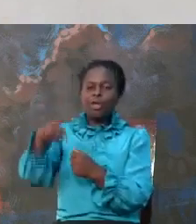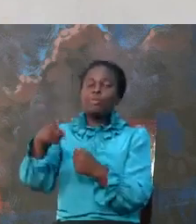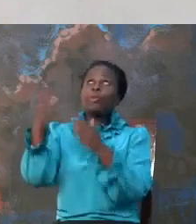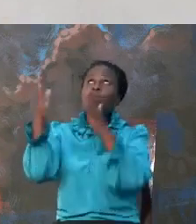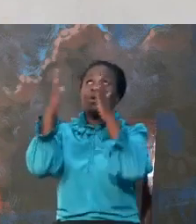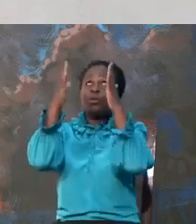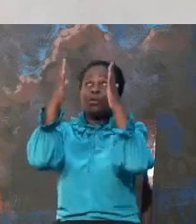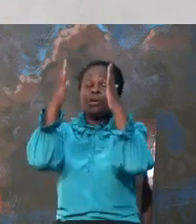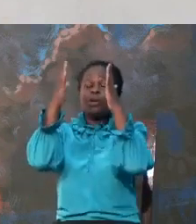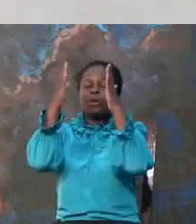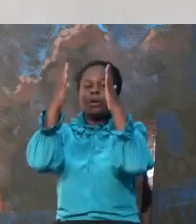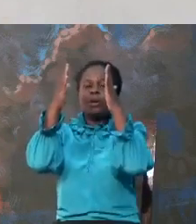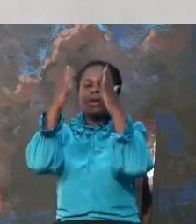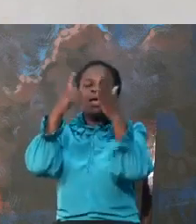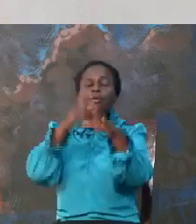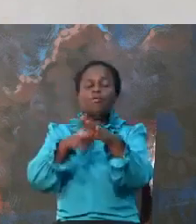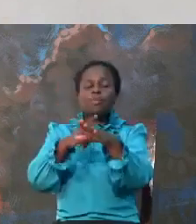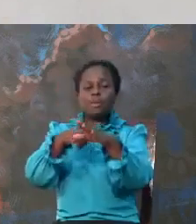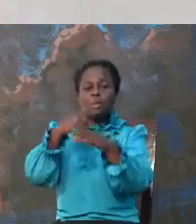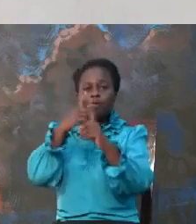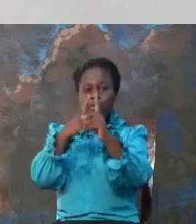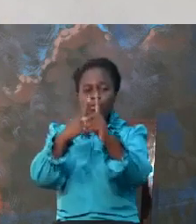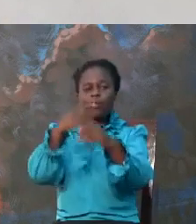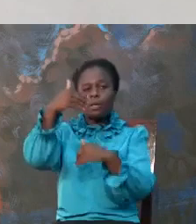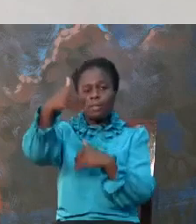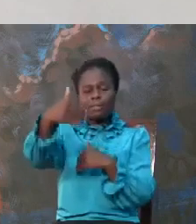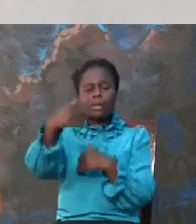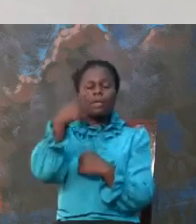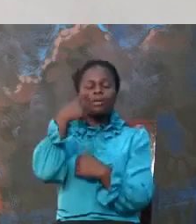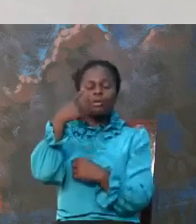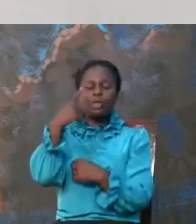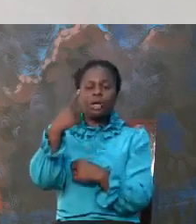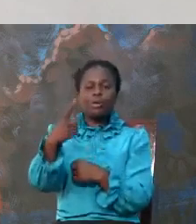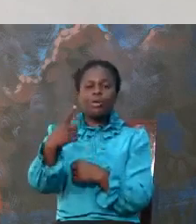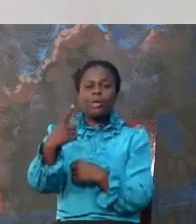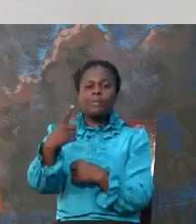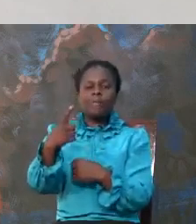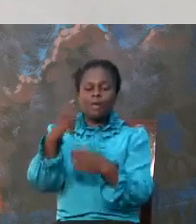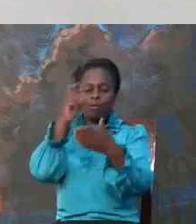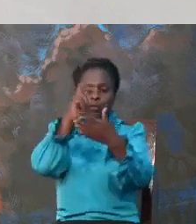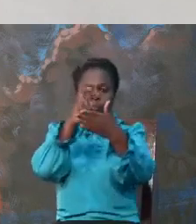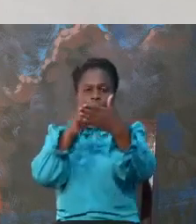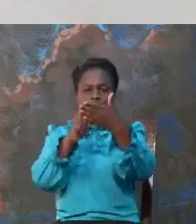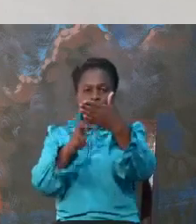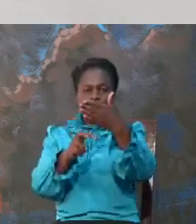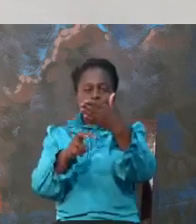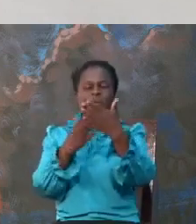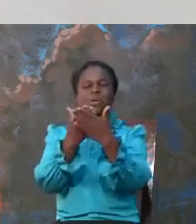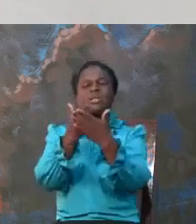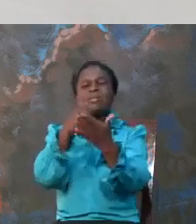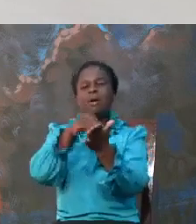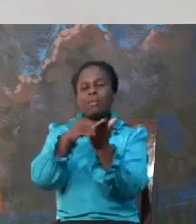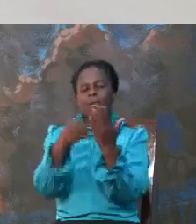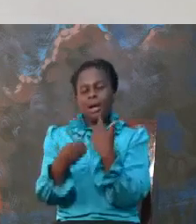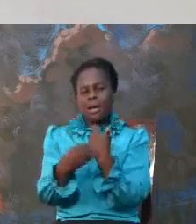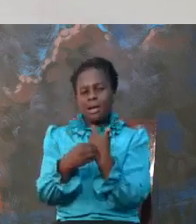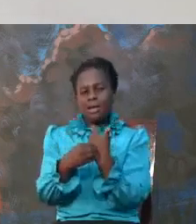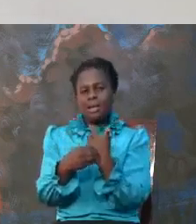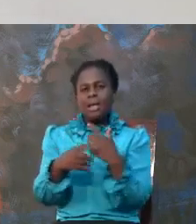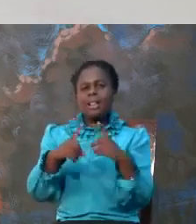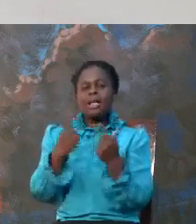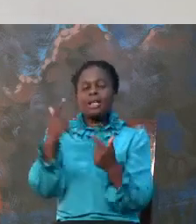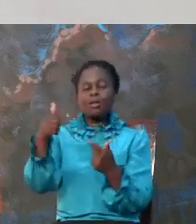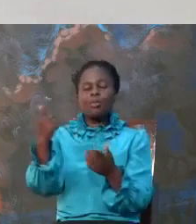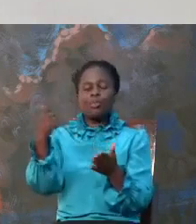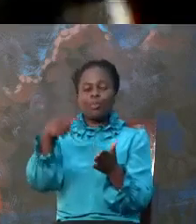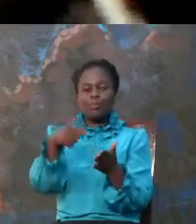mbinguni. Vipindi vinavyofuata mbeleni tutaona imerekodiwa kwa sababu gani. Lakini tunao